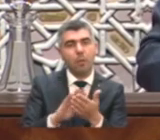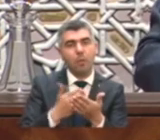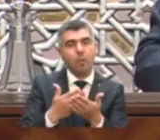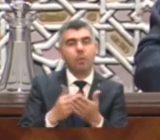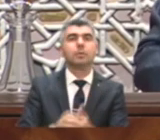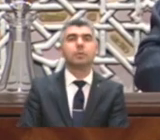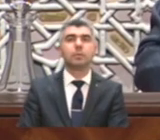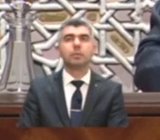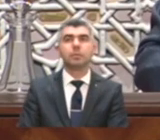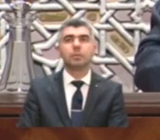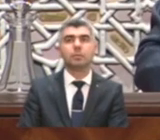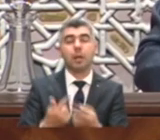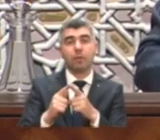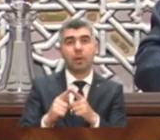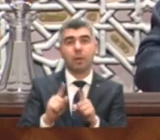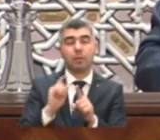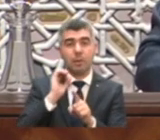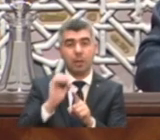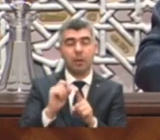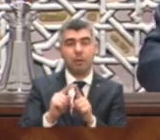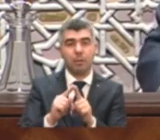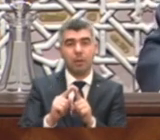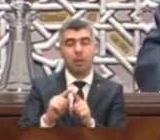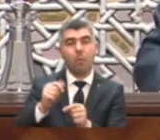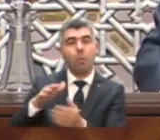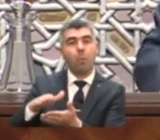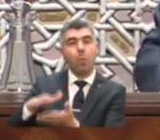والأساسية لاستقبال الغاز الطبيعي من الخارج